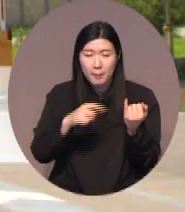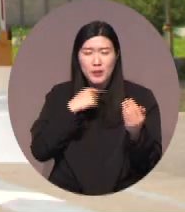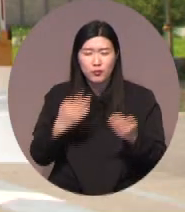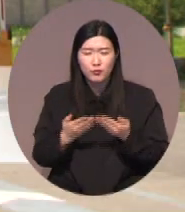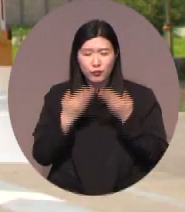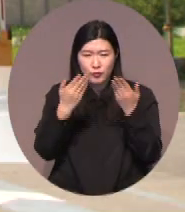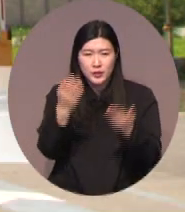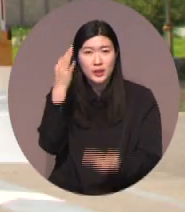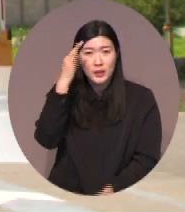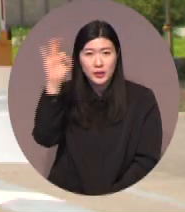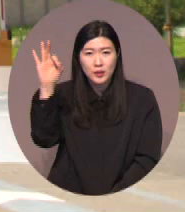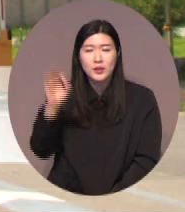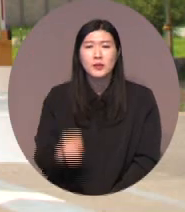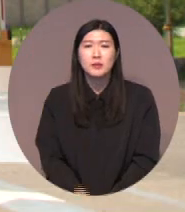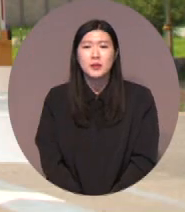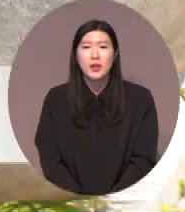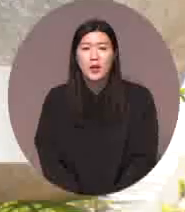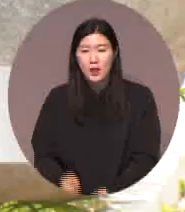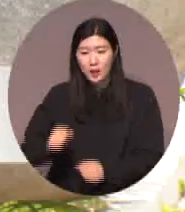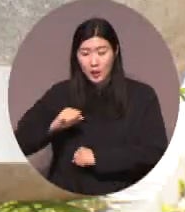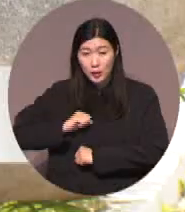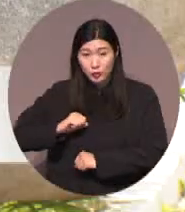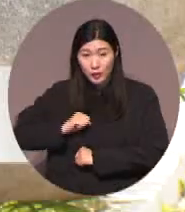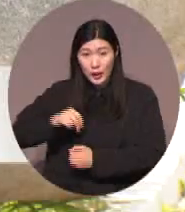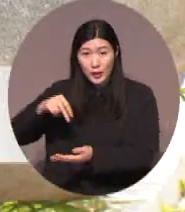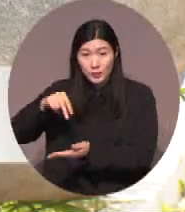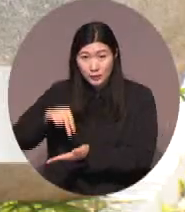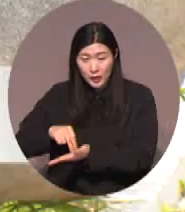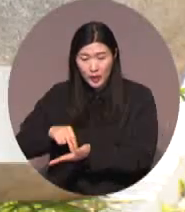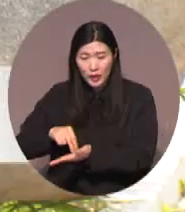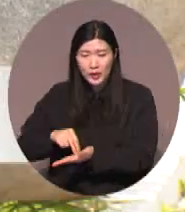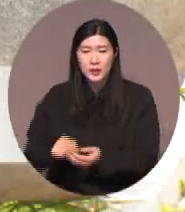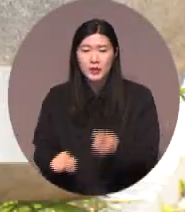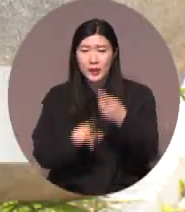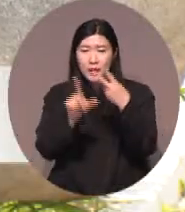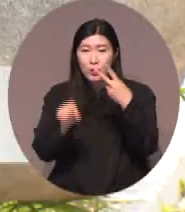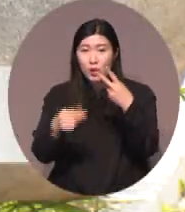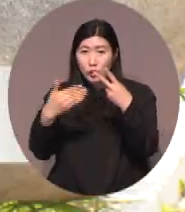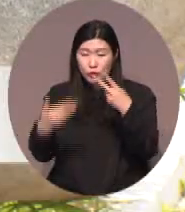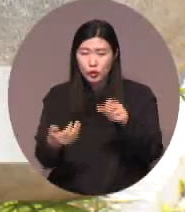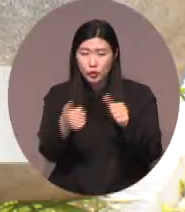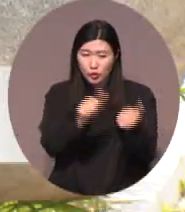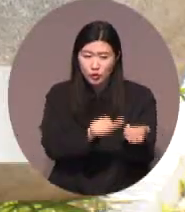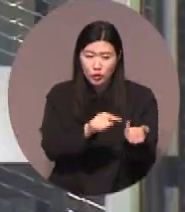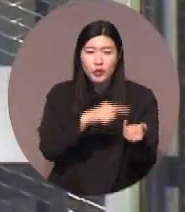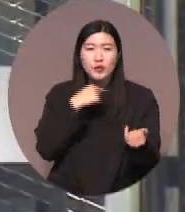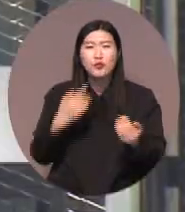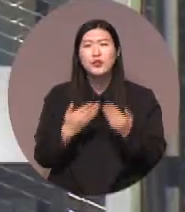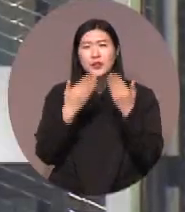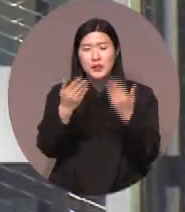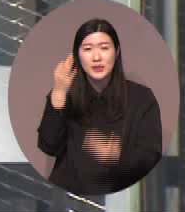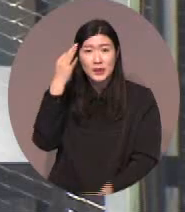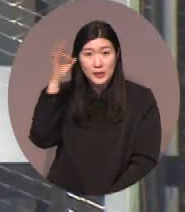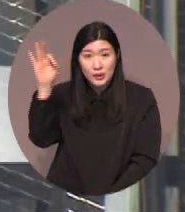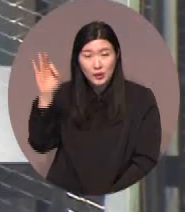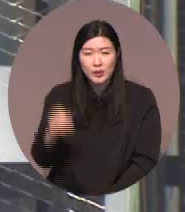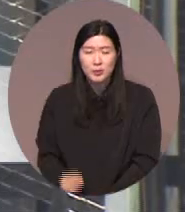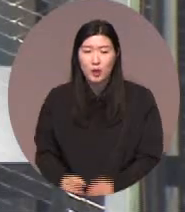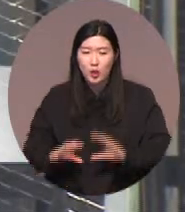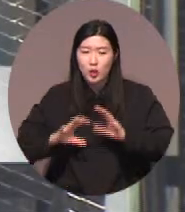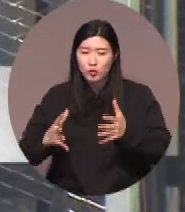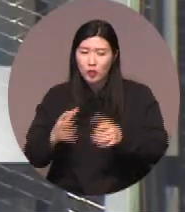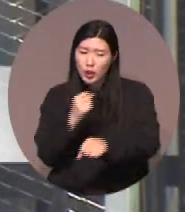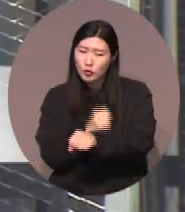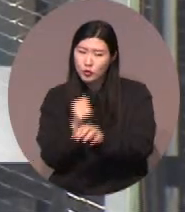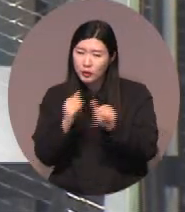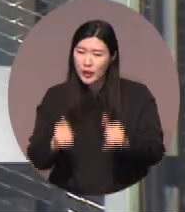순직이 인정됐습니다 군 당국에 따르면 공군은 그제 이중사의 사망을 순직으로 결정했고 국가유공자